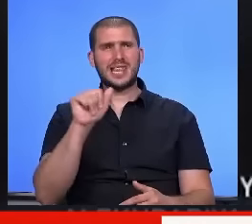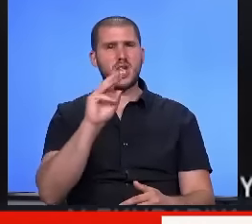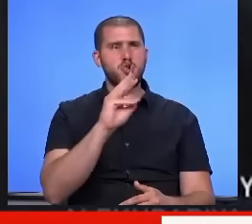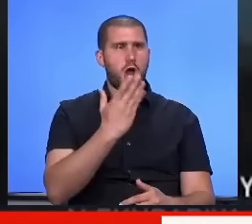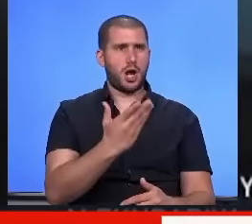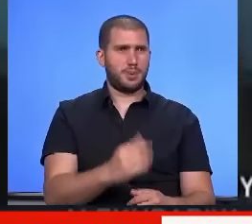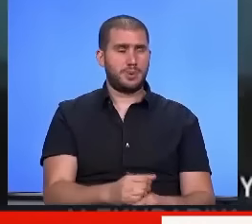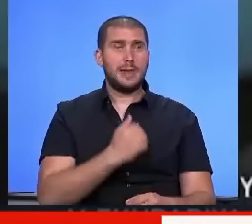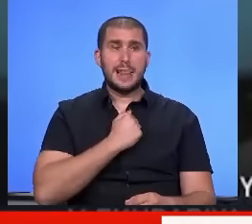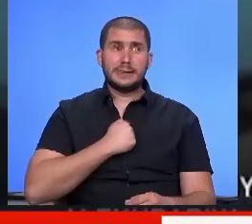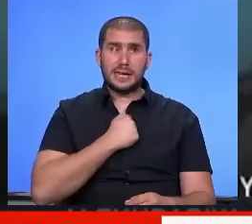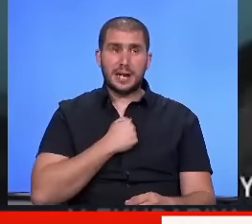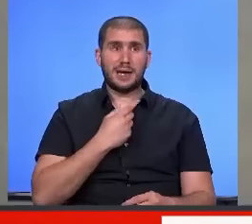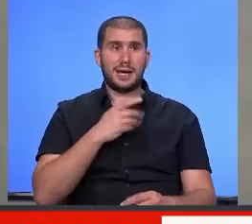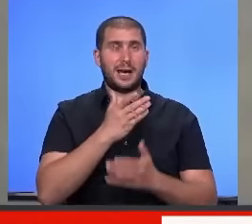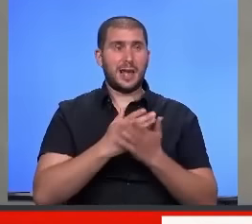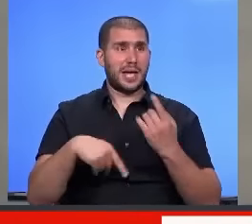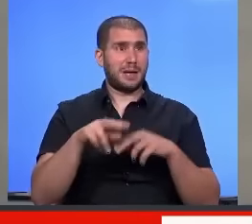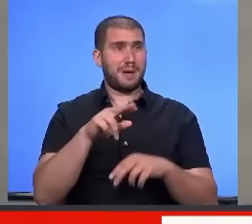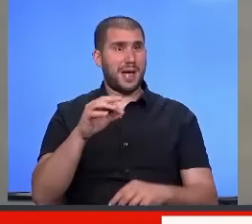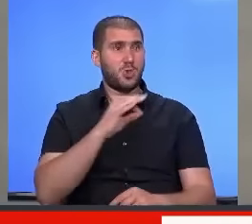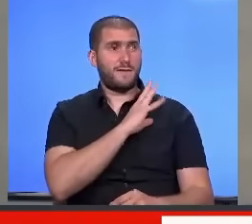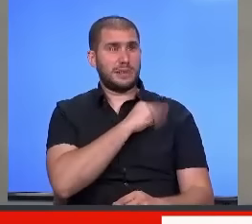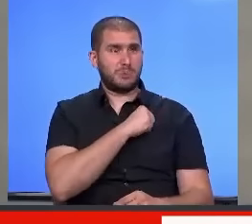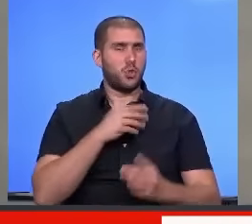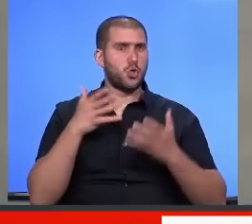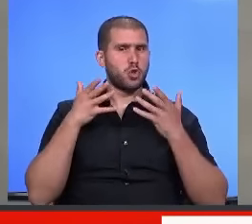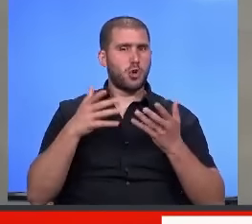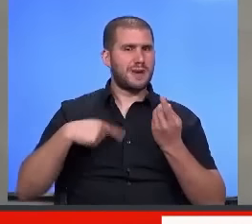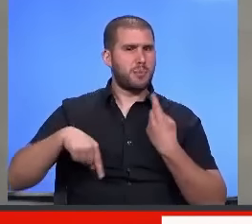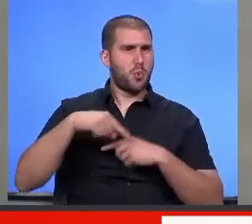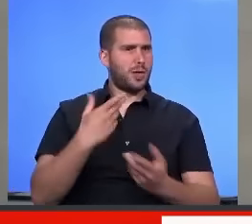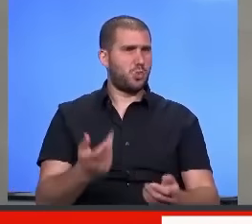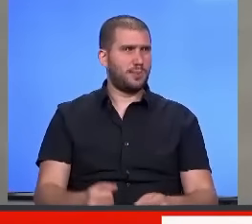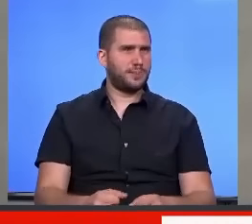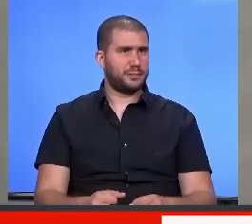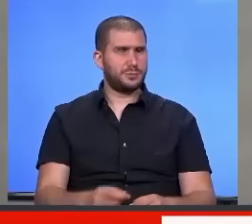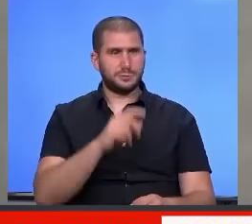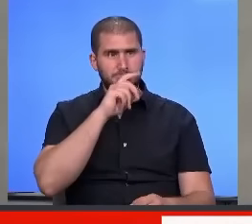مع الأسف تأتينا الطعنات من بعض الإخواننا في فلسطين